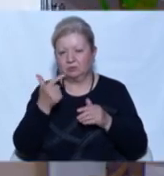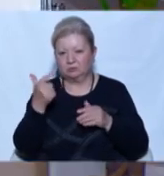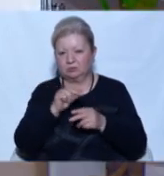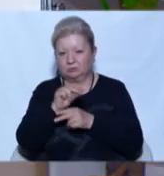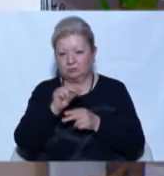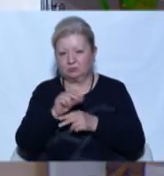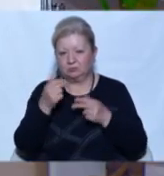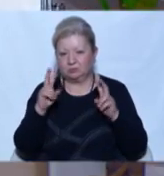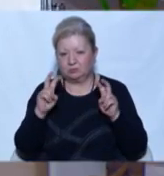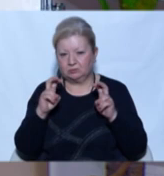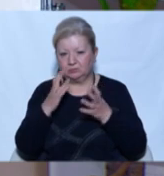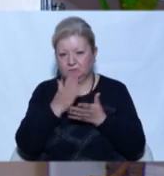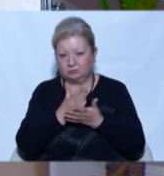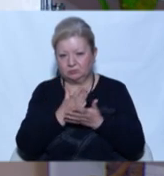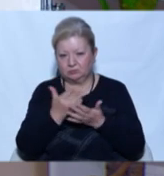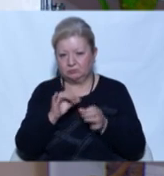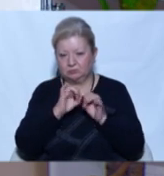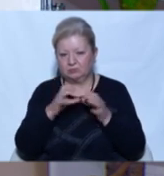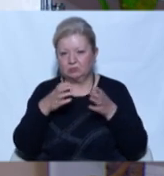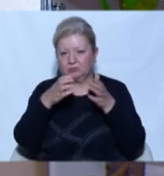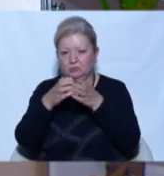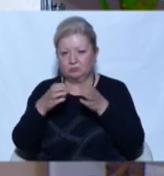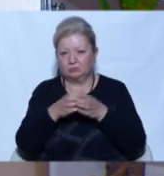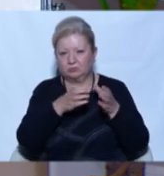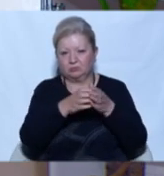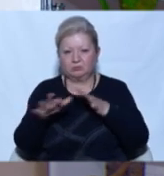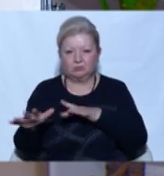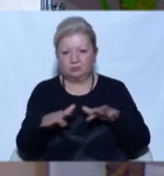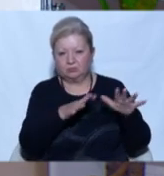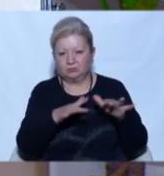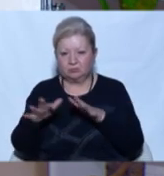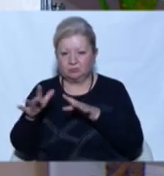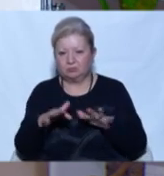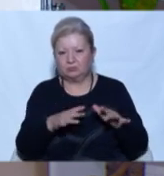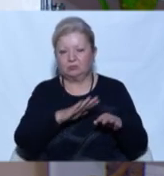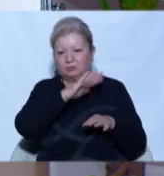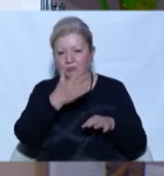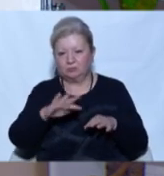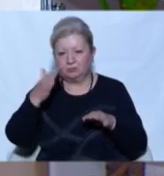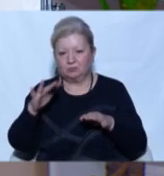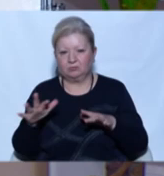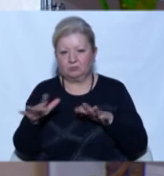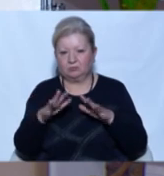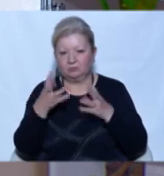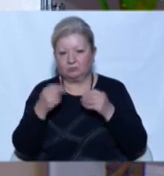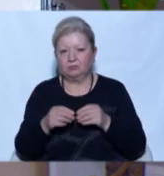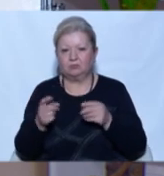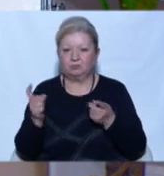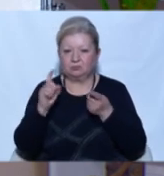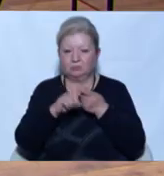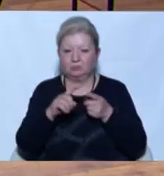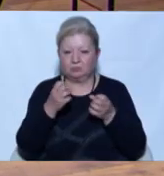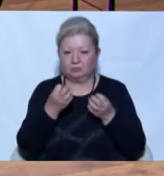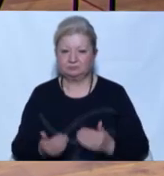საუბრის თემა იქნება კონტინენტების მოძრაობა, ტექტონიკური დრეიფი და შემდეგ შევეხებით აფრიკის